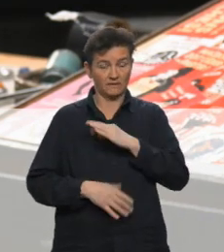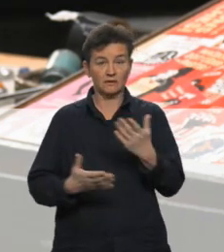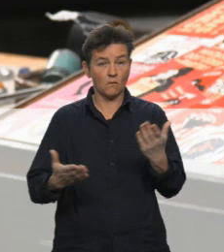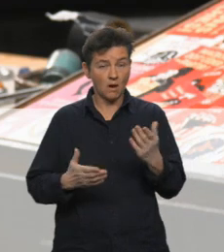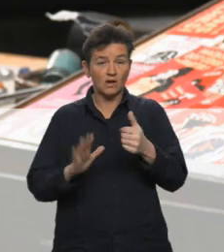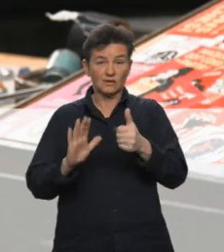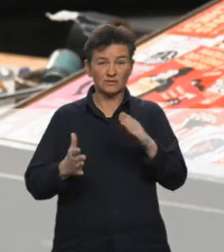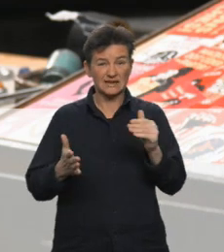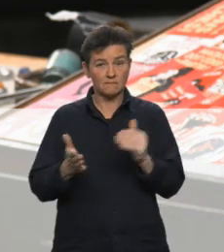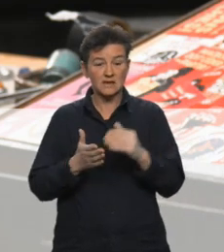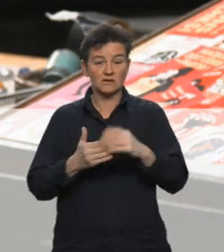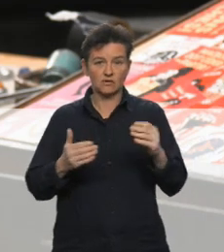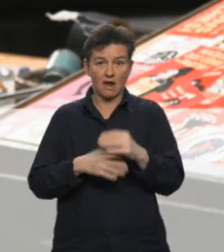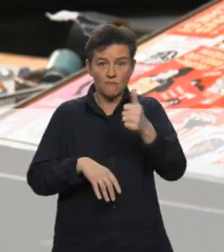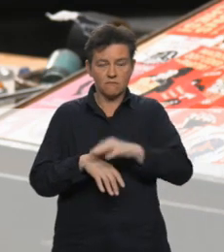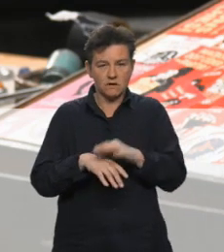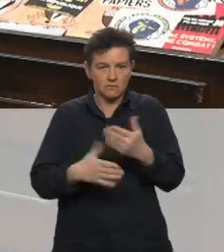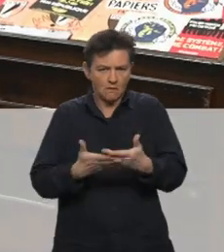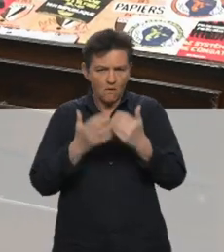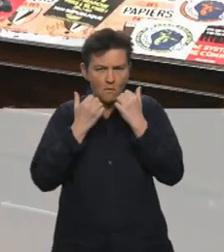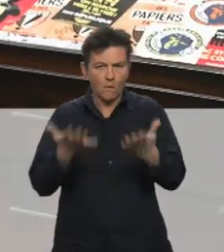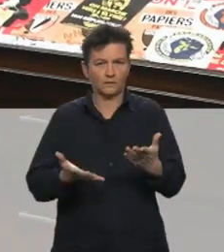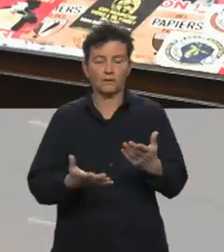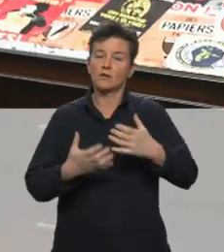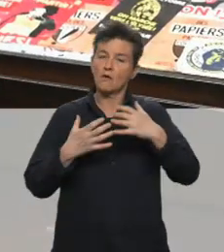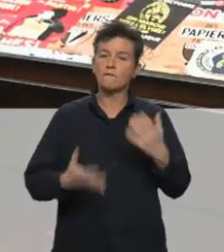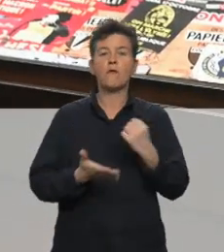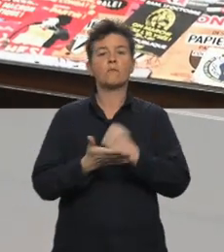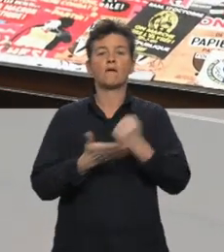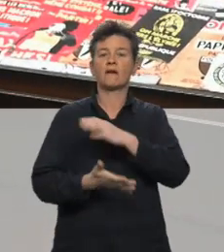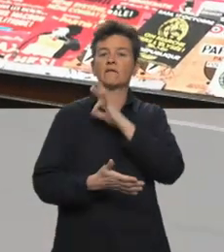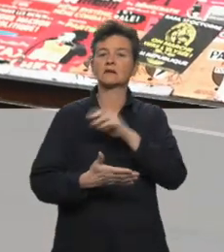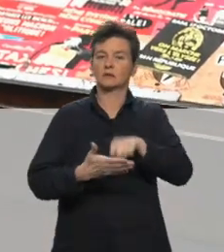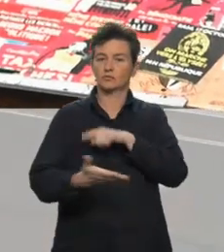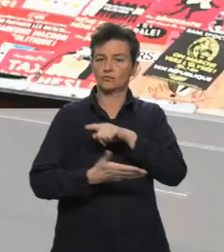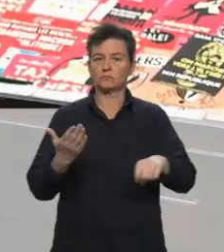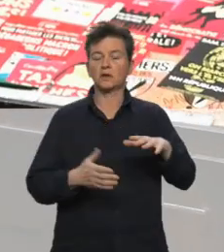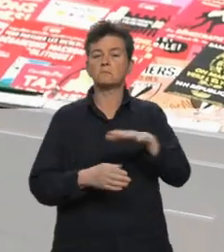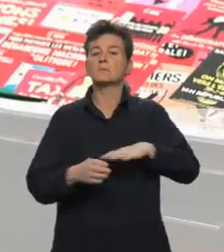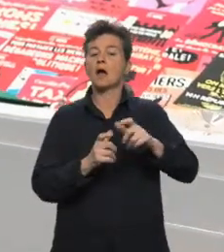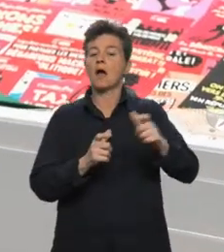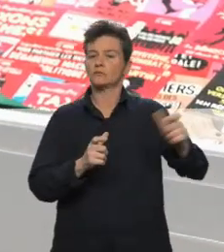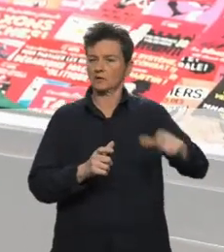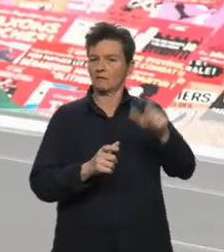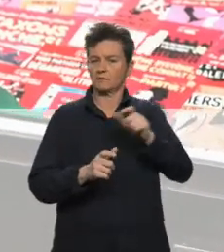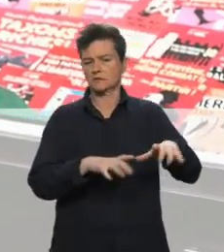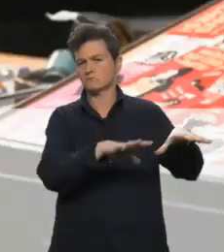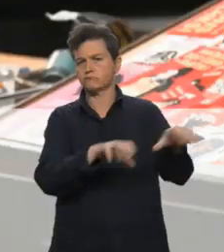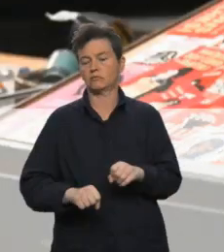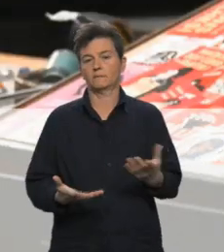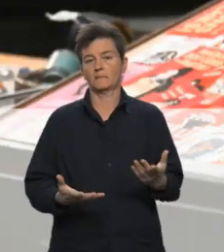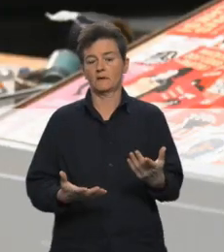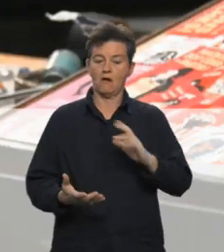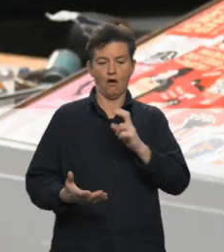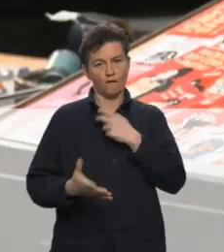soit 65 000 dollars à la minute. C'est indécent. Nous voulons supprimer les brevets sur les vaccins et réquisitionner l'industrie pharmaceutique